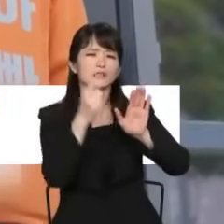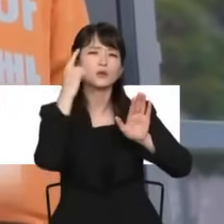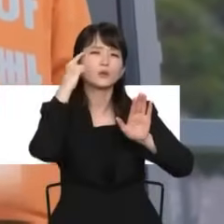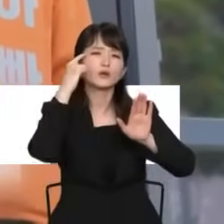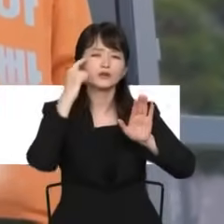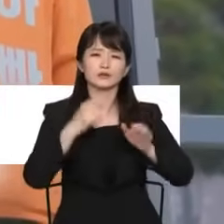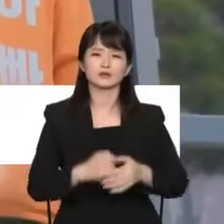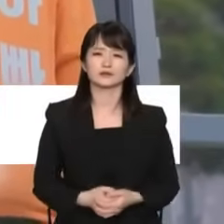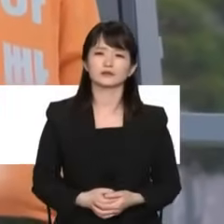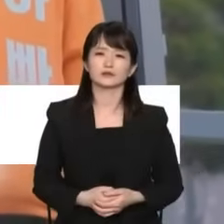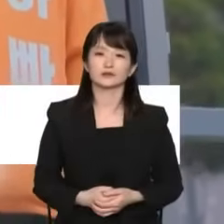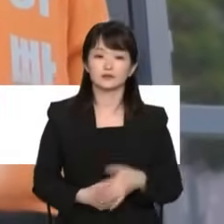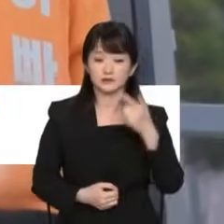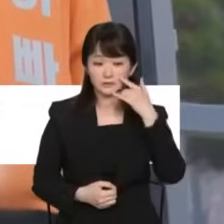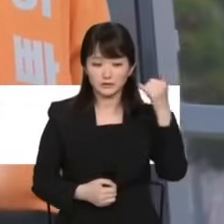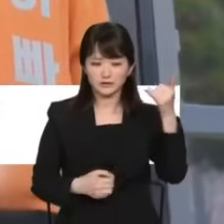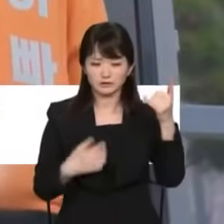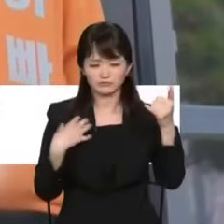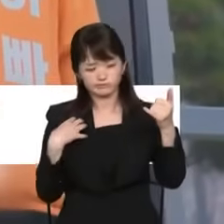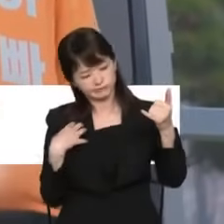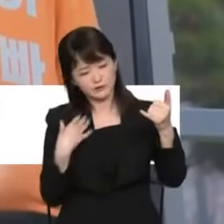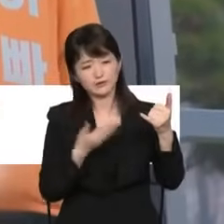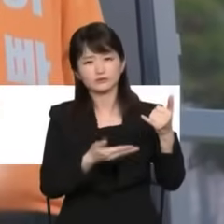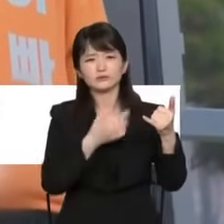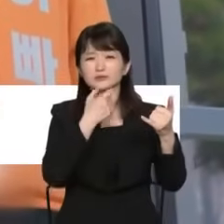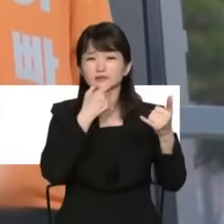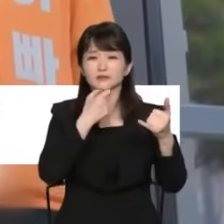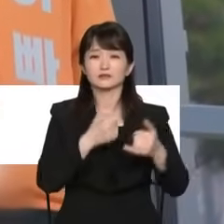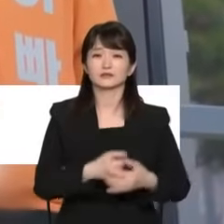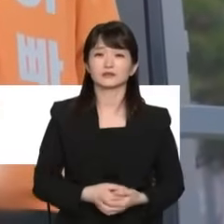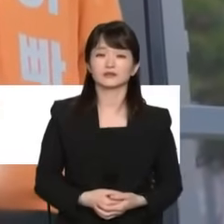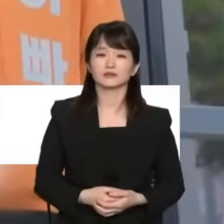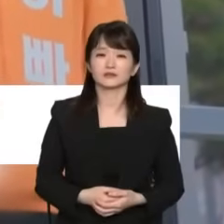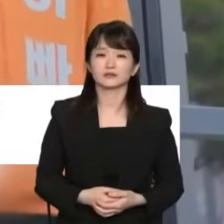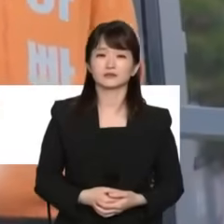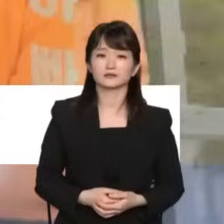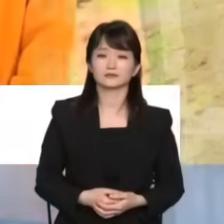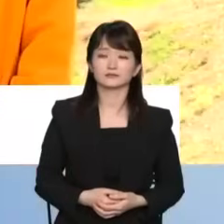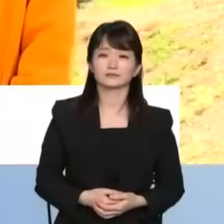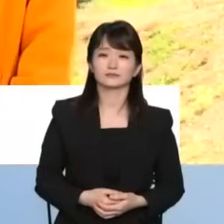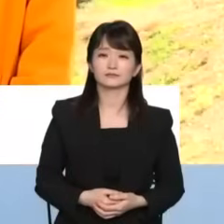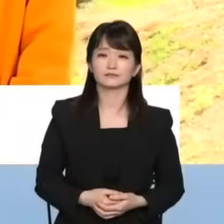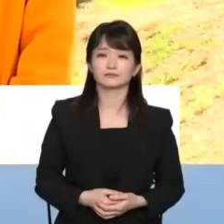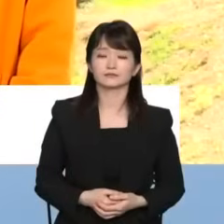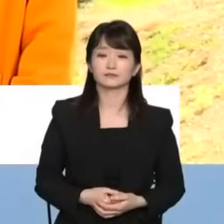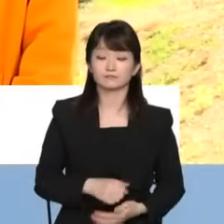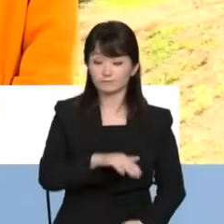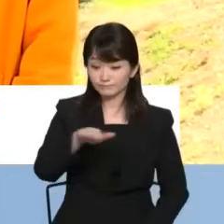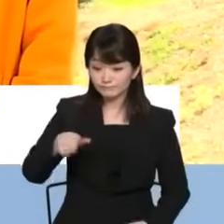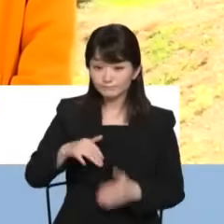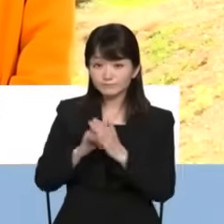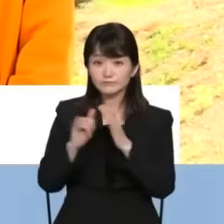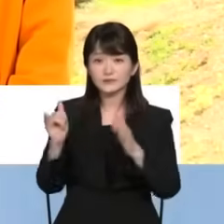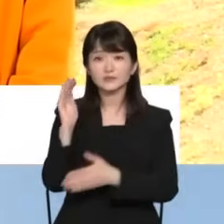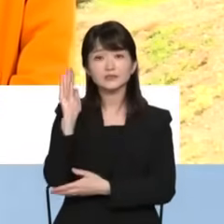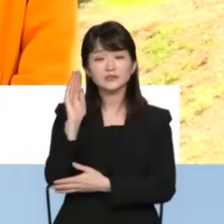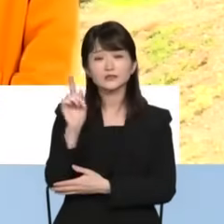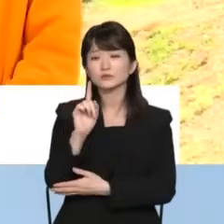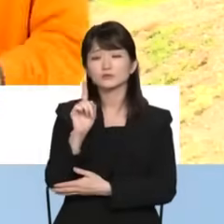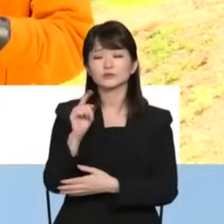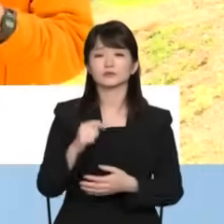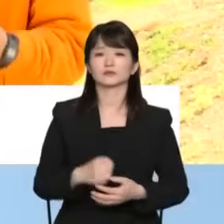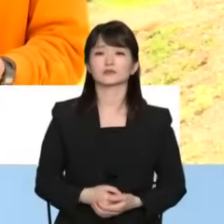제가 부모님에게 그런 부담을 드리고 싶지 않아서 그랬는데요. 사실 저희 가족의 이야기도 이야기지만은